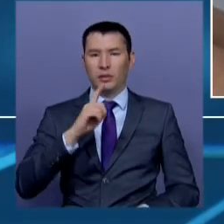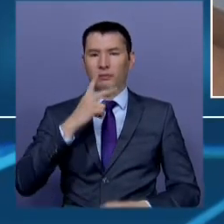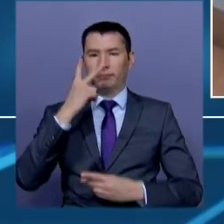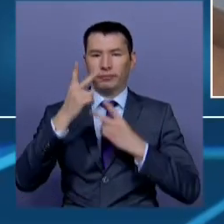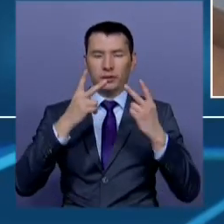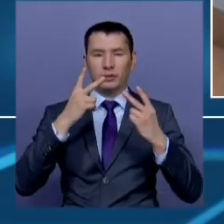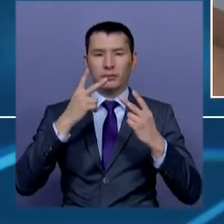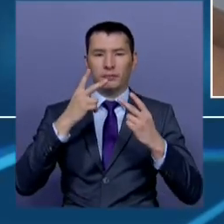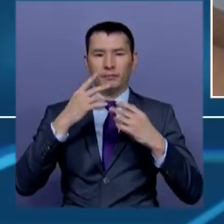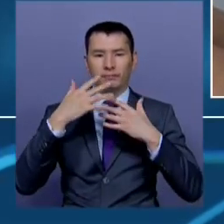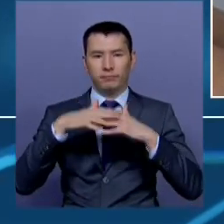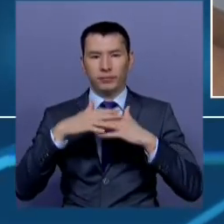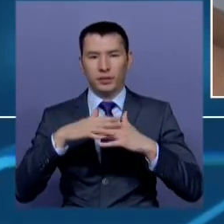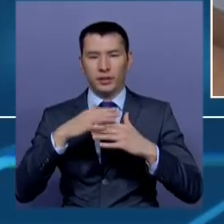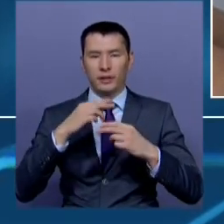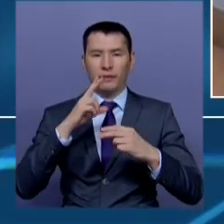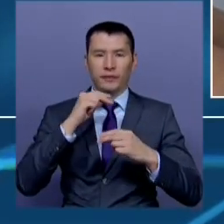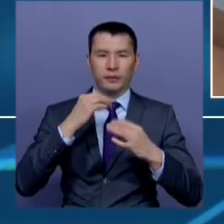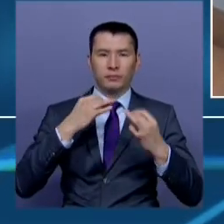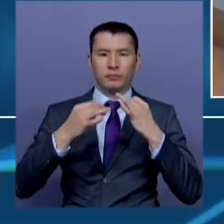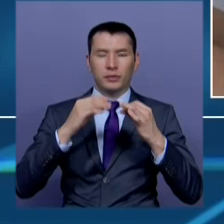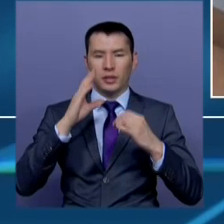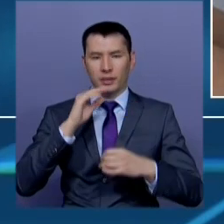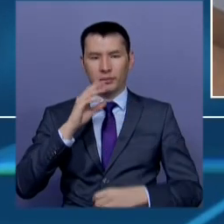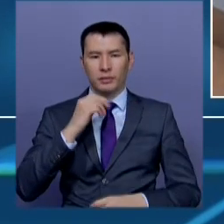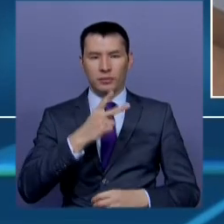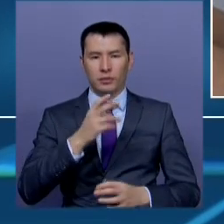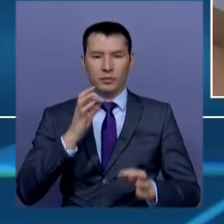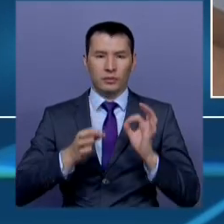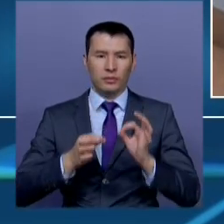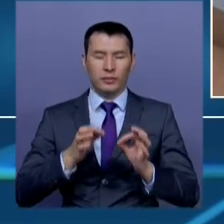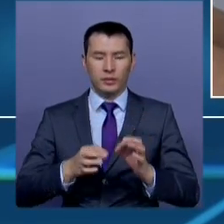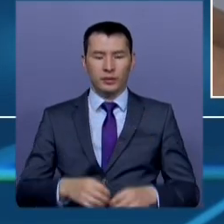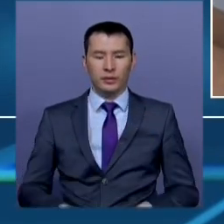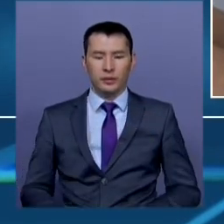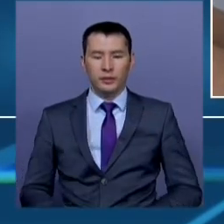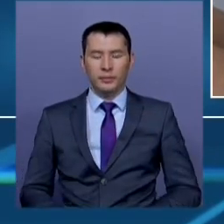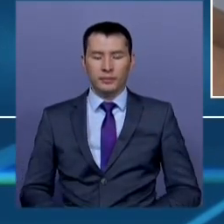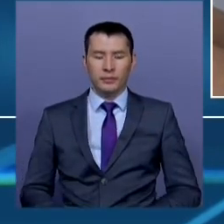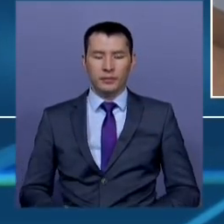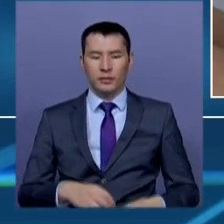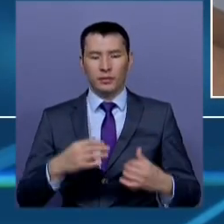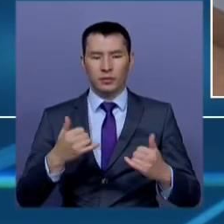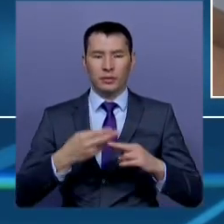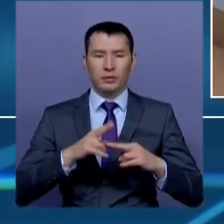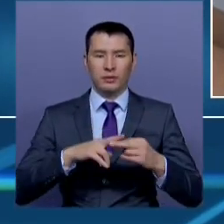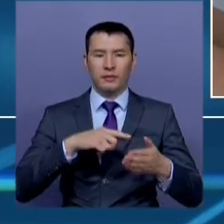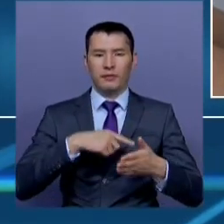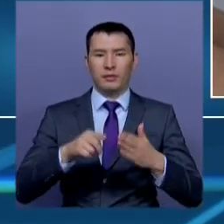симптоматика регрессирована. Сохраняется умеренный астеновегетативный синдром. Выписан с рекомендациями